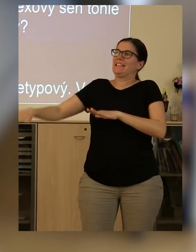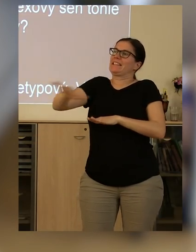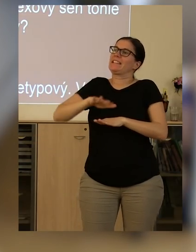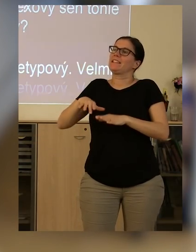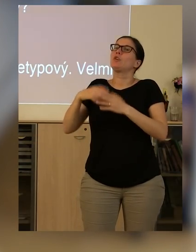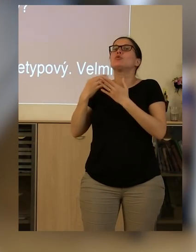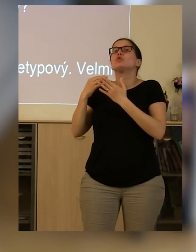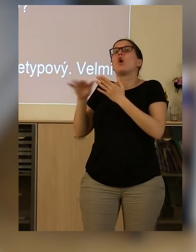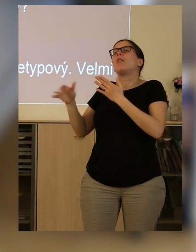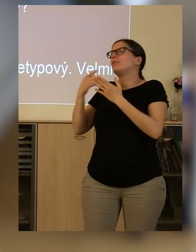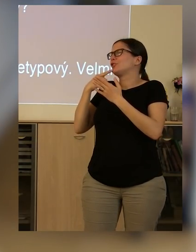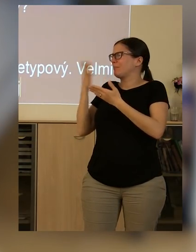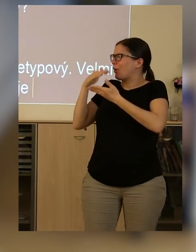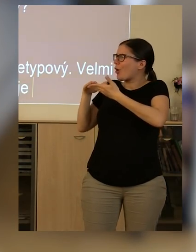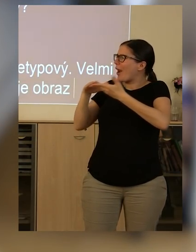kolektivního nevědomí.